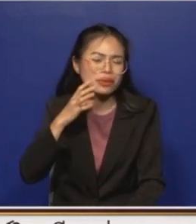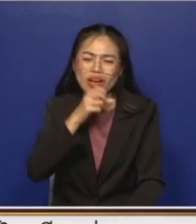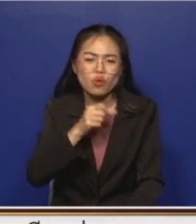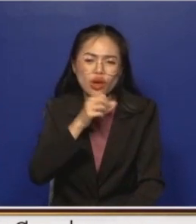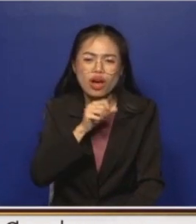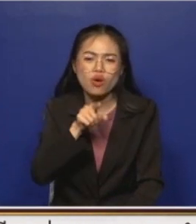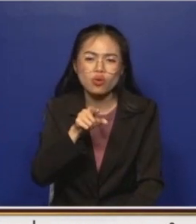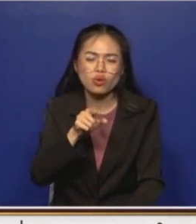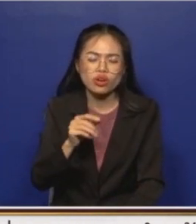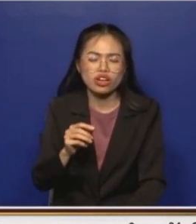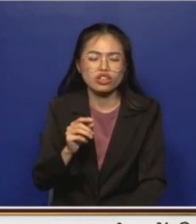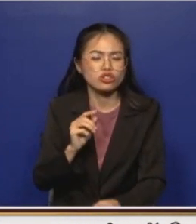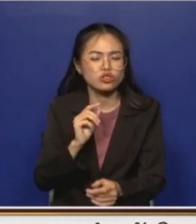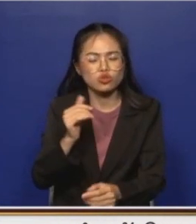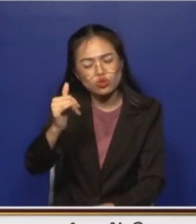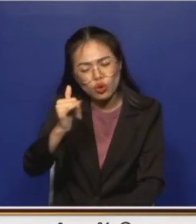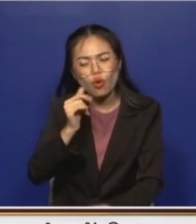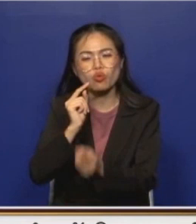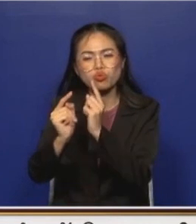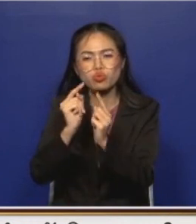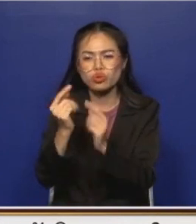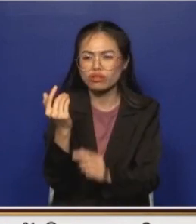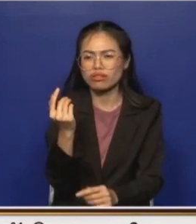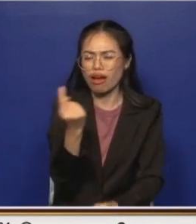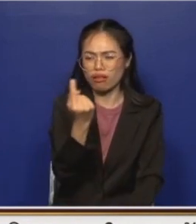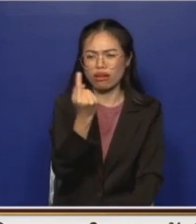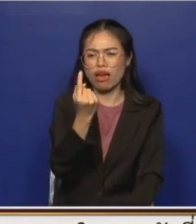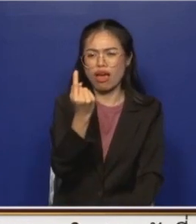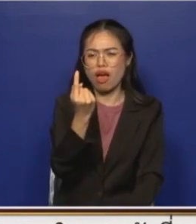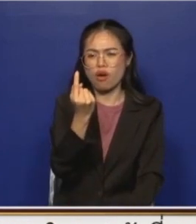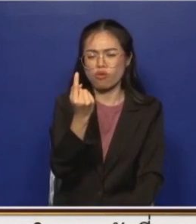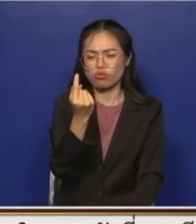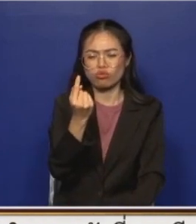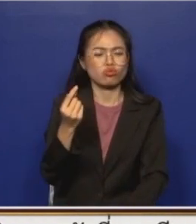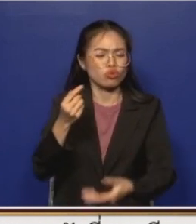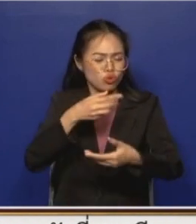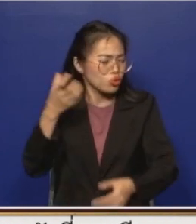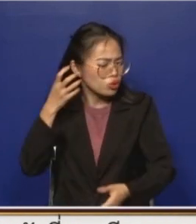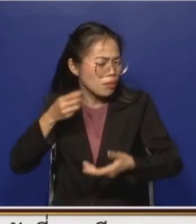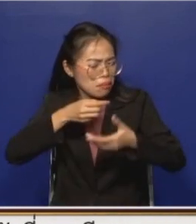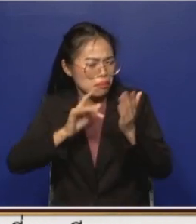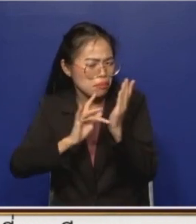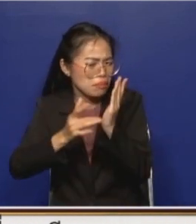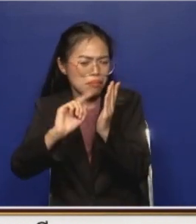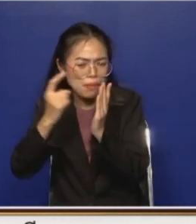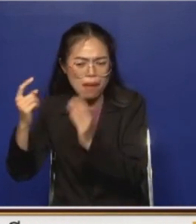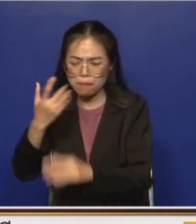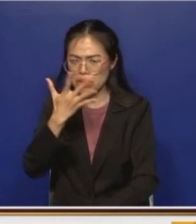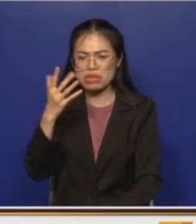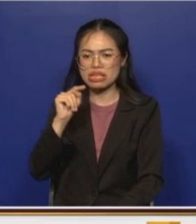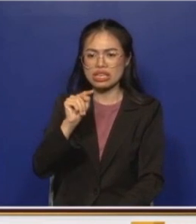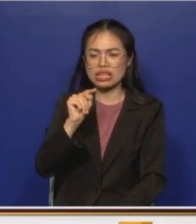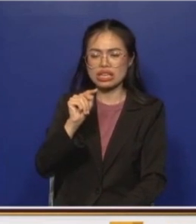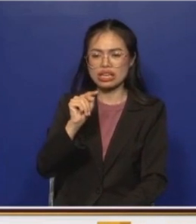ทฮะอย่างนั้นเขาก็ไม่ต้องมานั่งเข้าแถวยืนยาวๆอย่างนี้คุณป้าคุณลุงเนี่ยเขาเขียนเลยฮะสงสารลุ